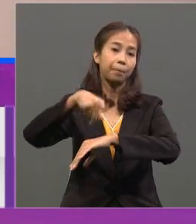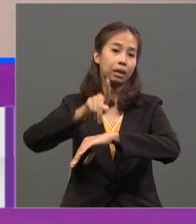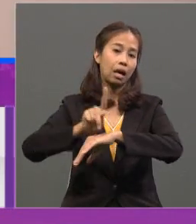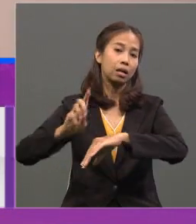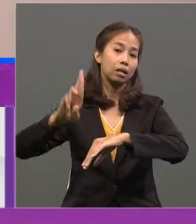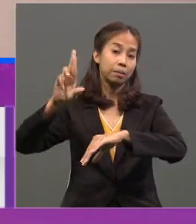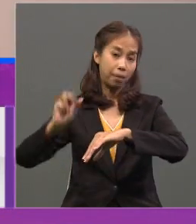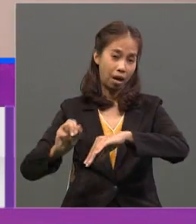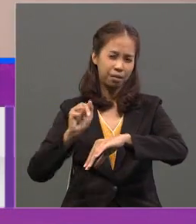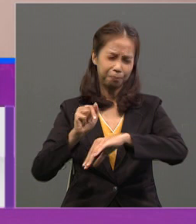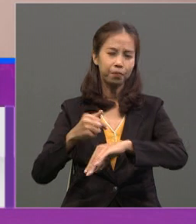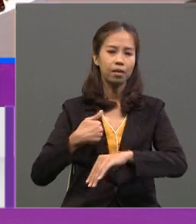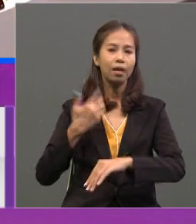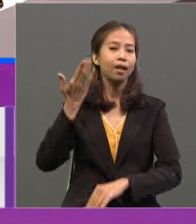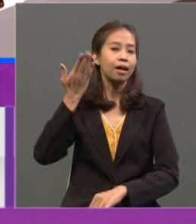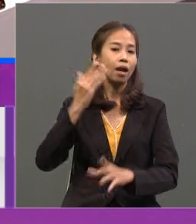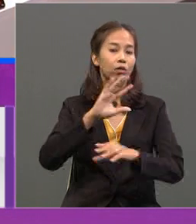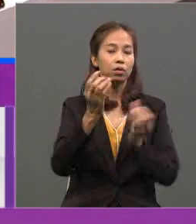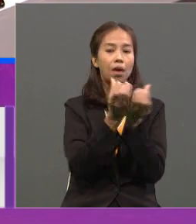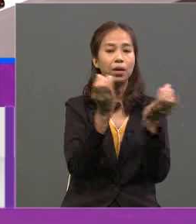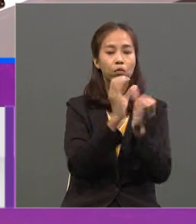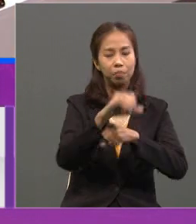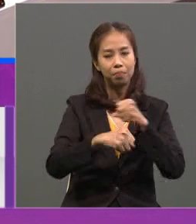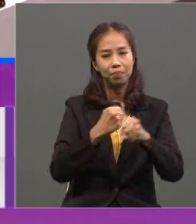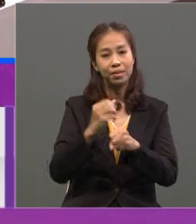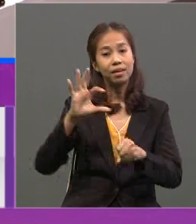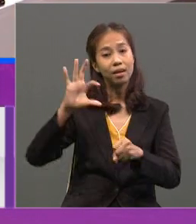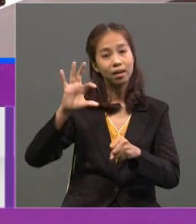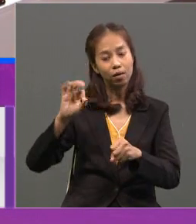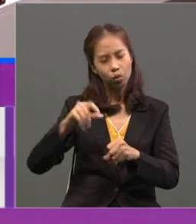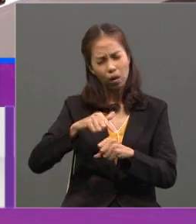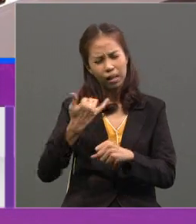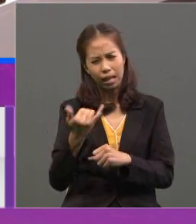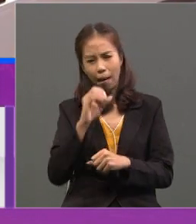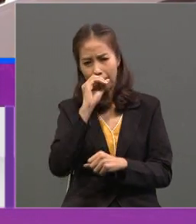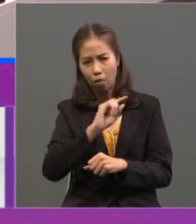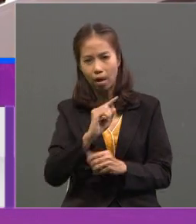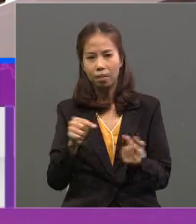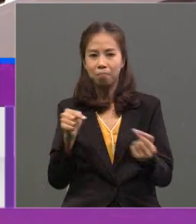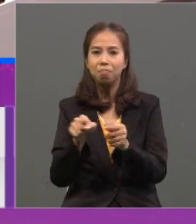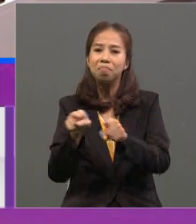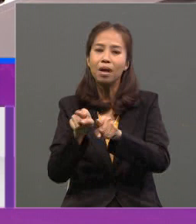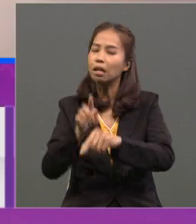นรัษณ์นน B250 นั่นยได้กำหนงให้เป็ตำแรรัษณ์โยตำแหน่ง